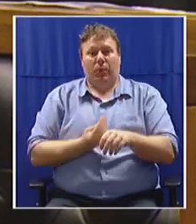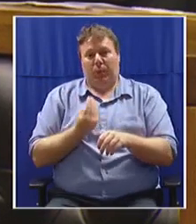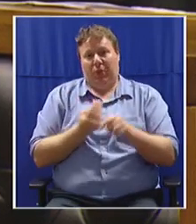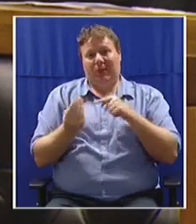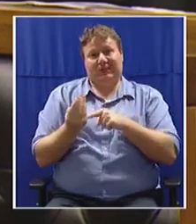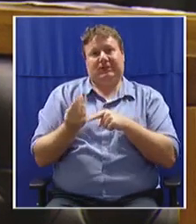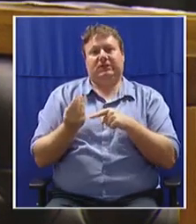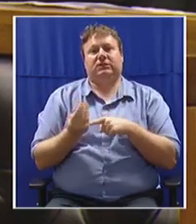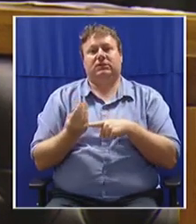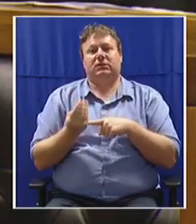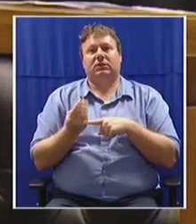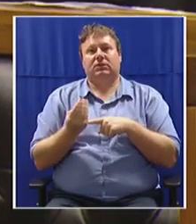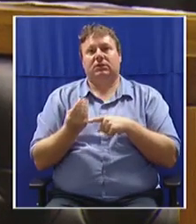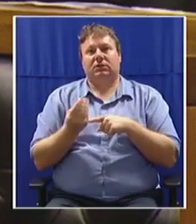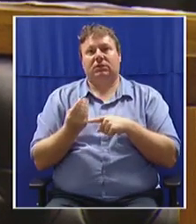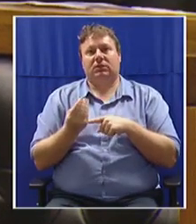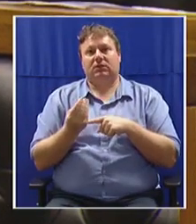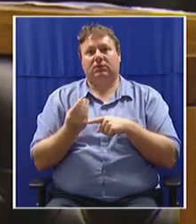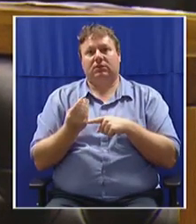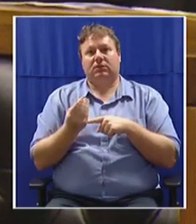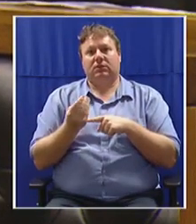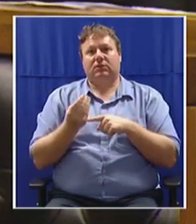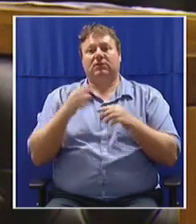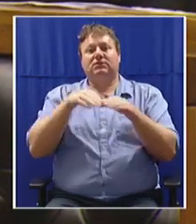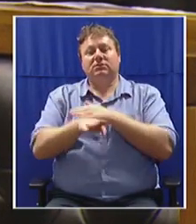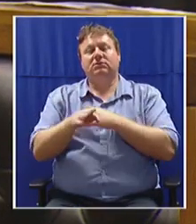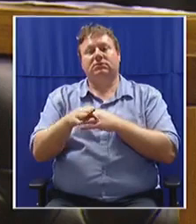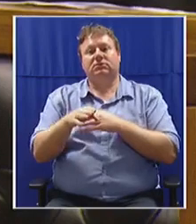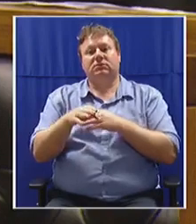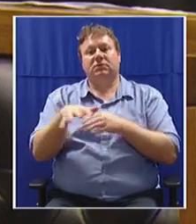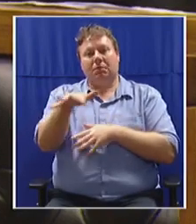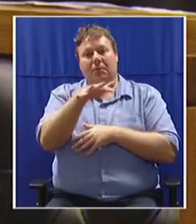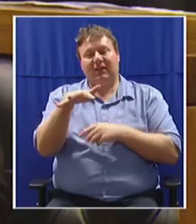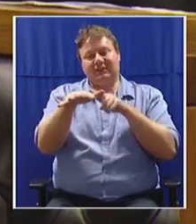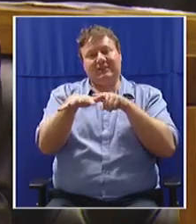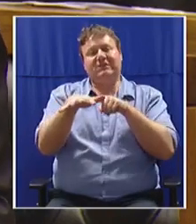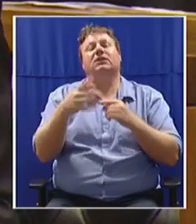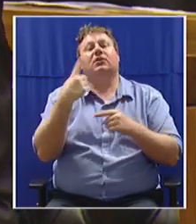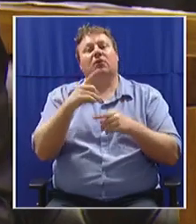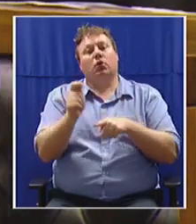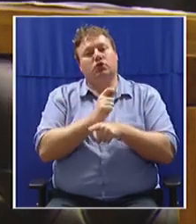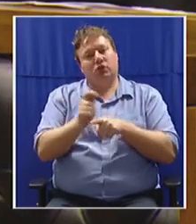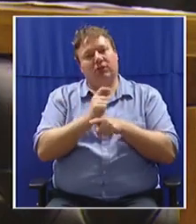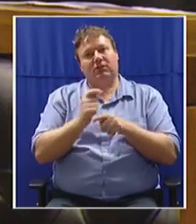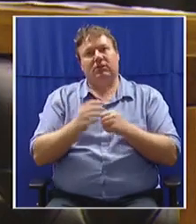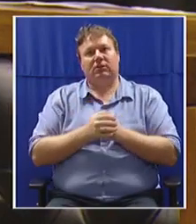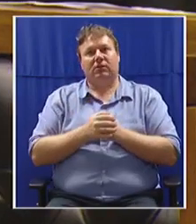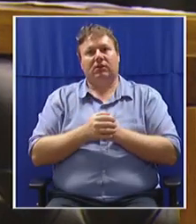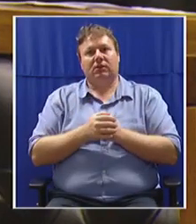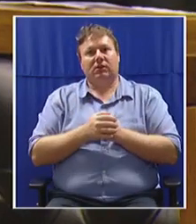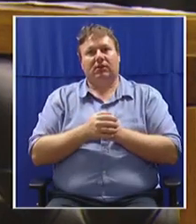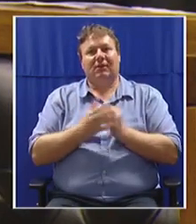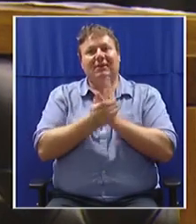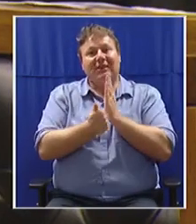zikhungo bathole i-training, bathole ikhono elithile lokuthi bakwazi